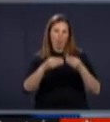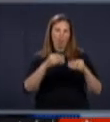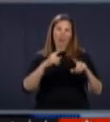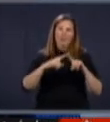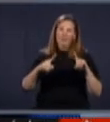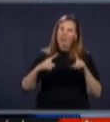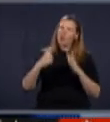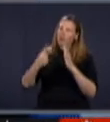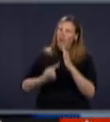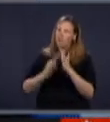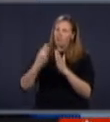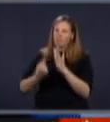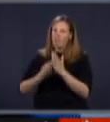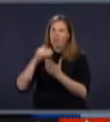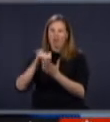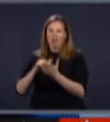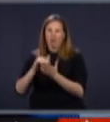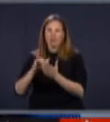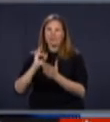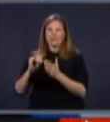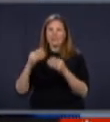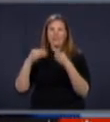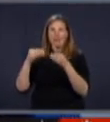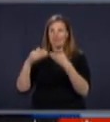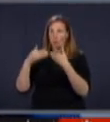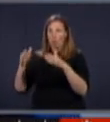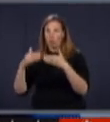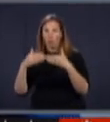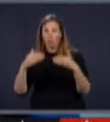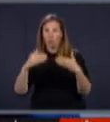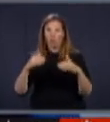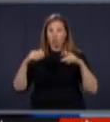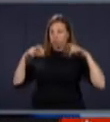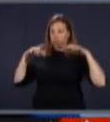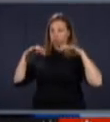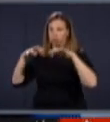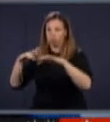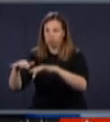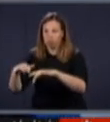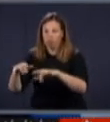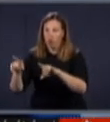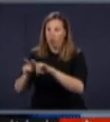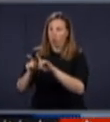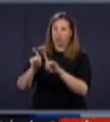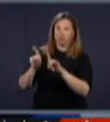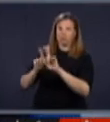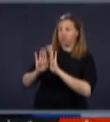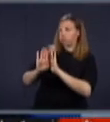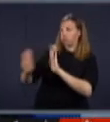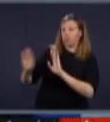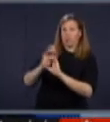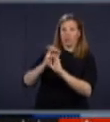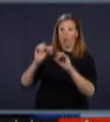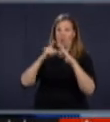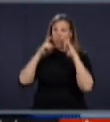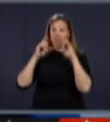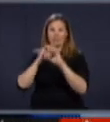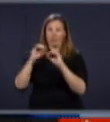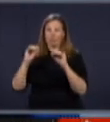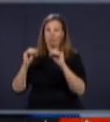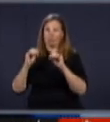répéter encore, c'est que si les gens se ruent puis ne respectent pas le 2 mètres, on est vraiment dans une problématique. Les parcs,